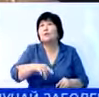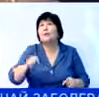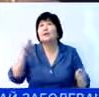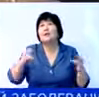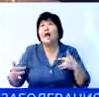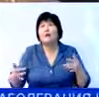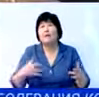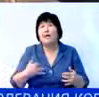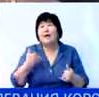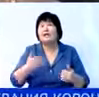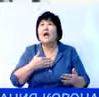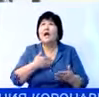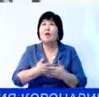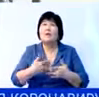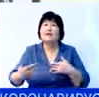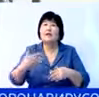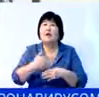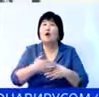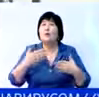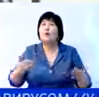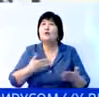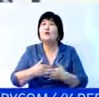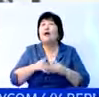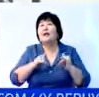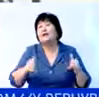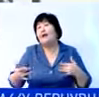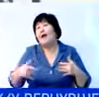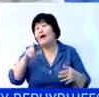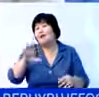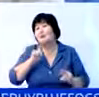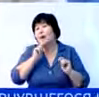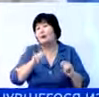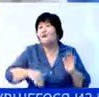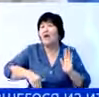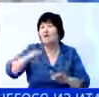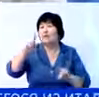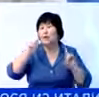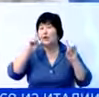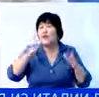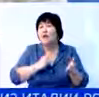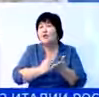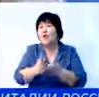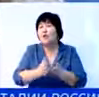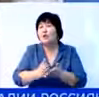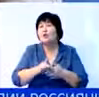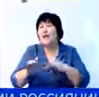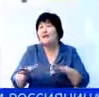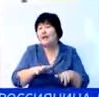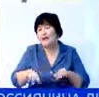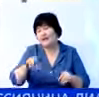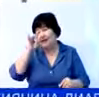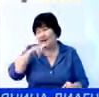за преданность театру большой вклад в развитие актриса была удостоена высокого звания заслуженного деятеля казахстана